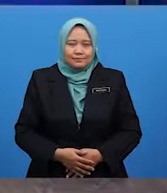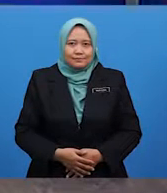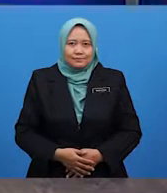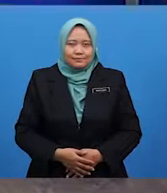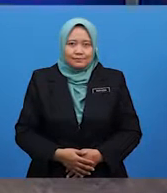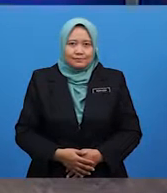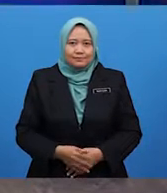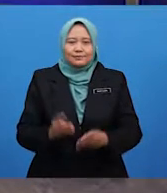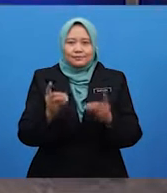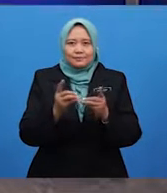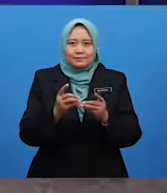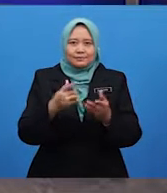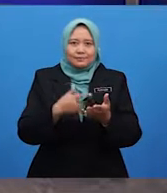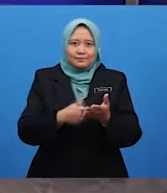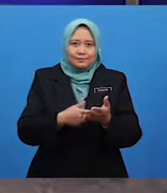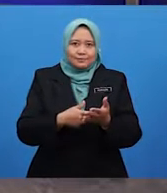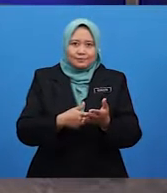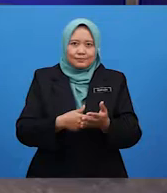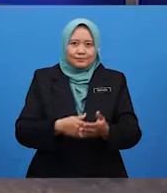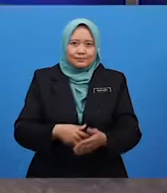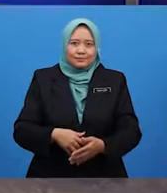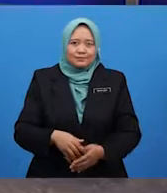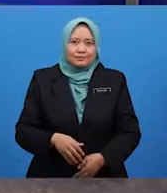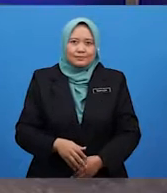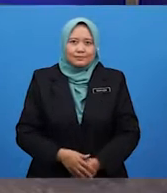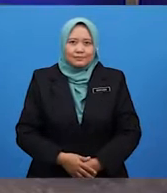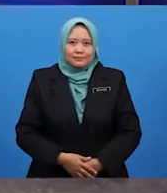jauh. Kita berjumpa lagi dalam episod program